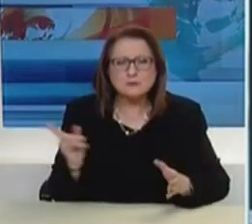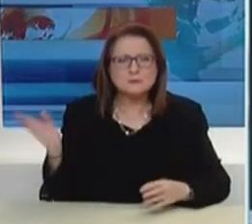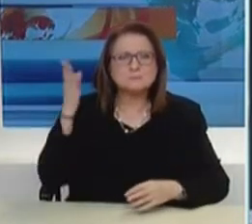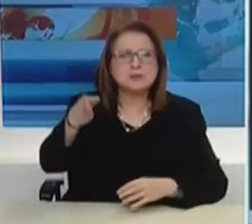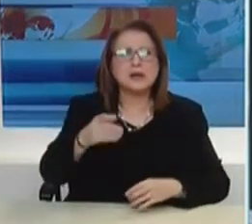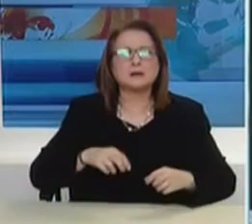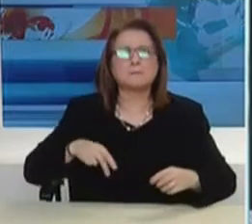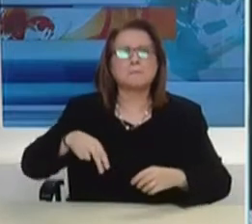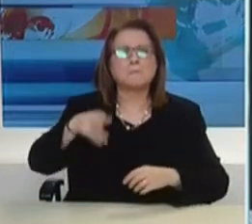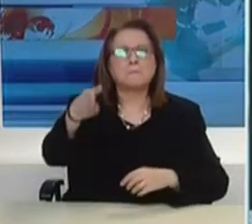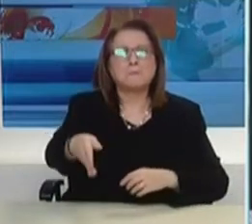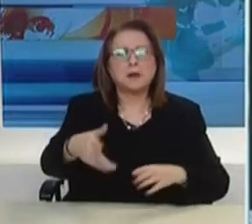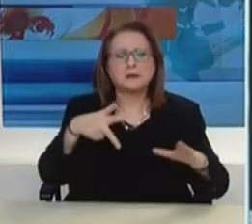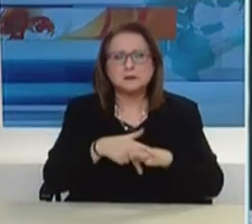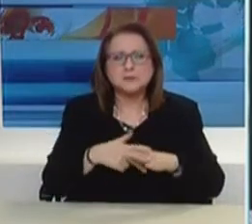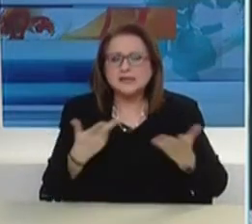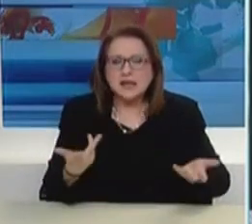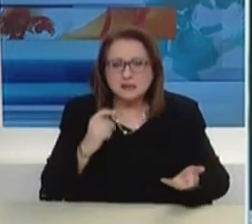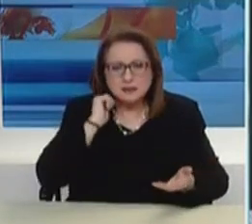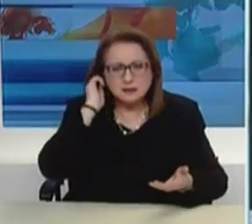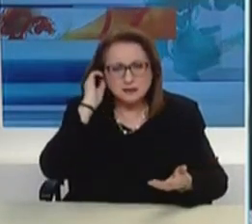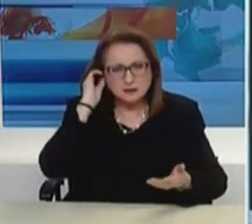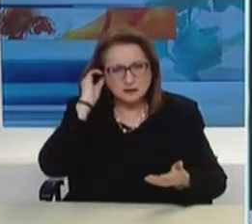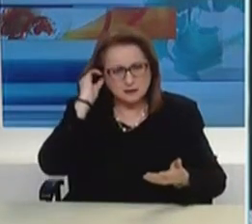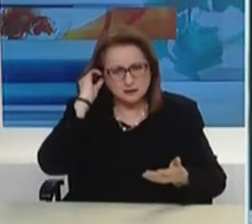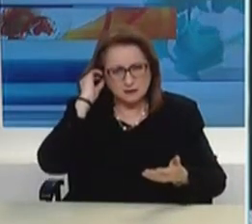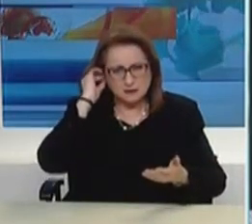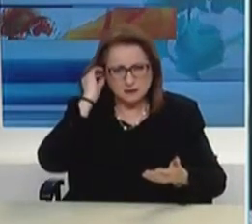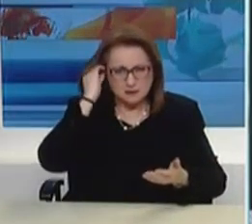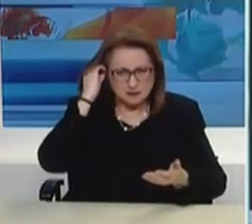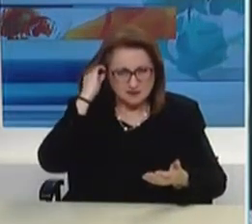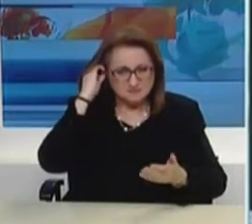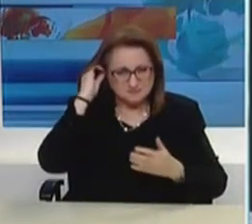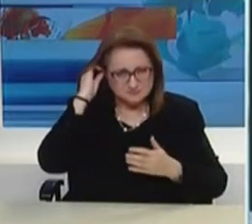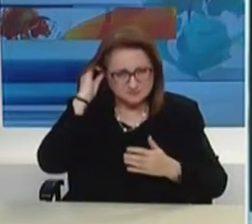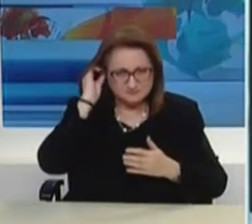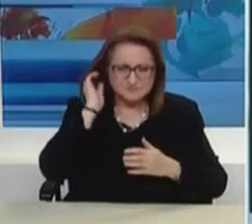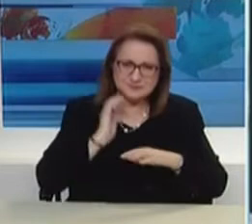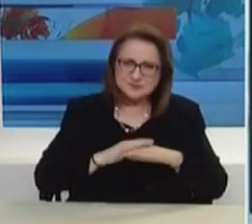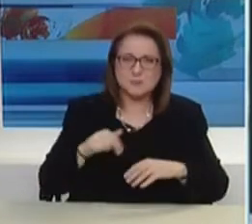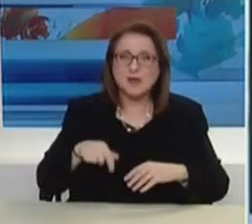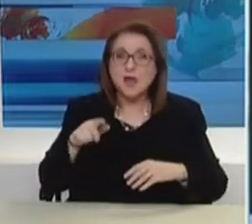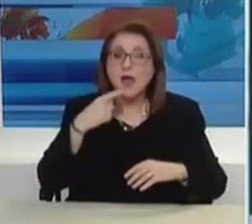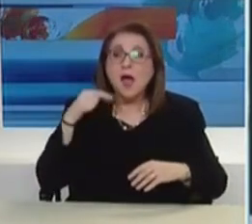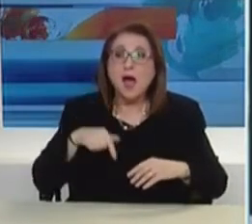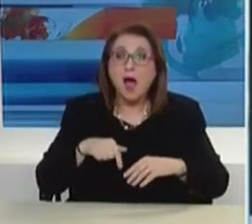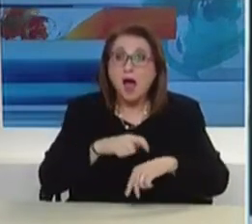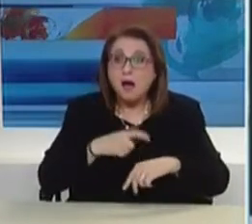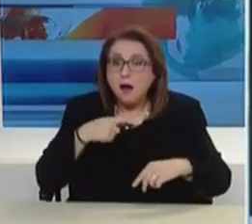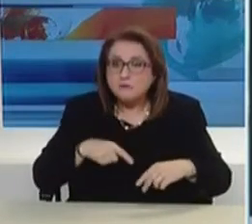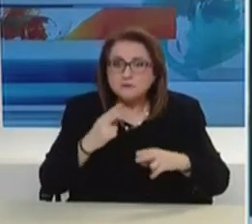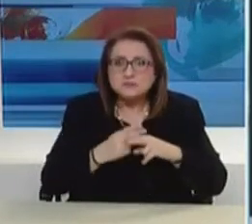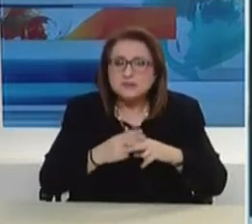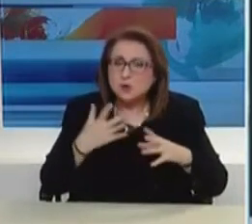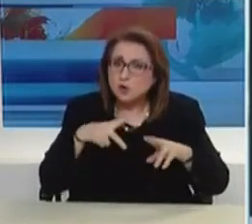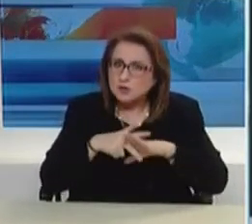ουρές. Ουρές που αδικούν το υψηλό τεχνολογικό και ψηφιακό επίπεδο που διαθέτει η χώρα σε όλο τον